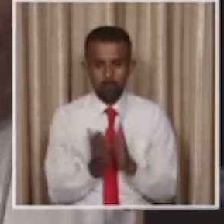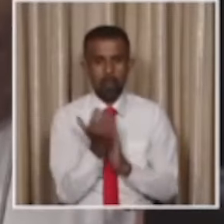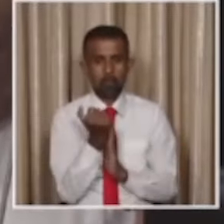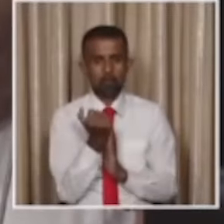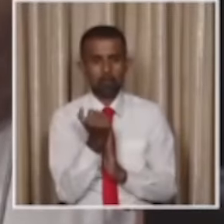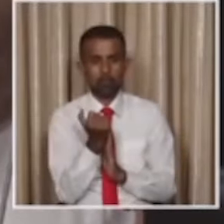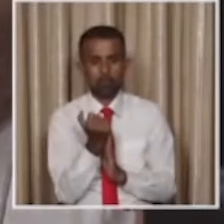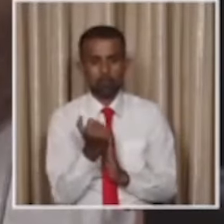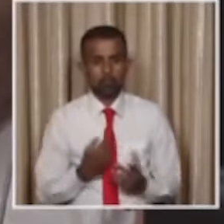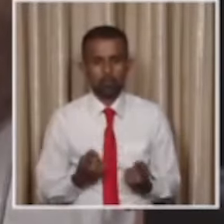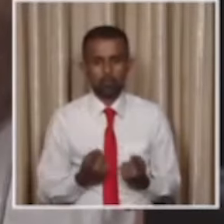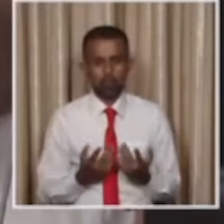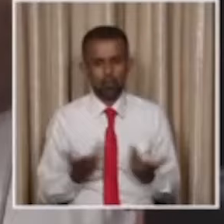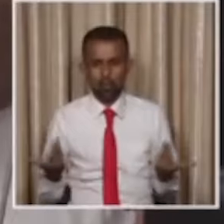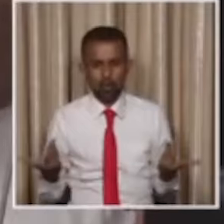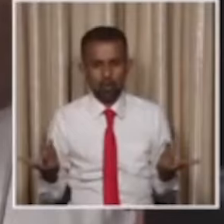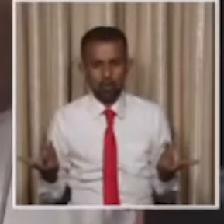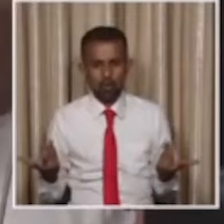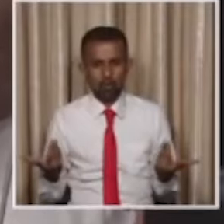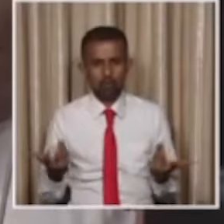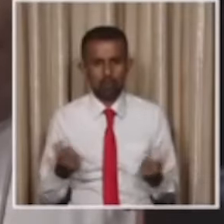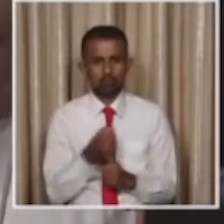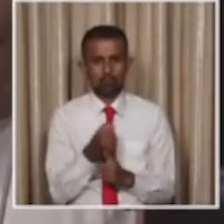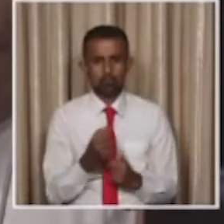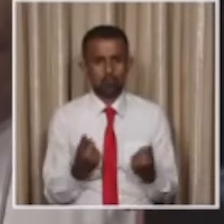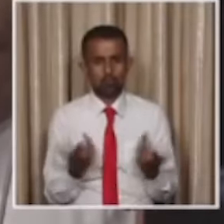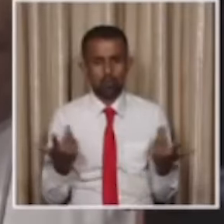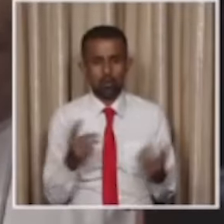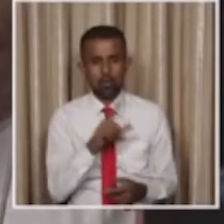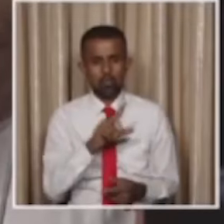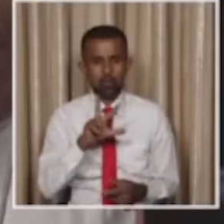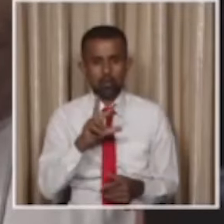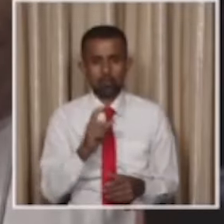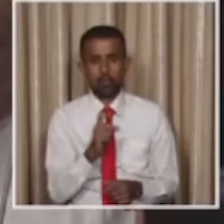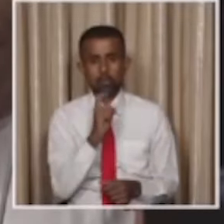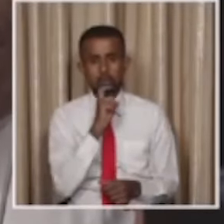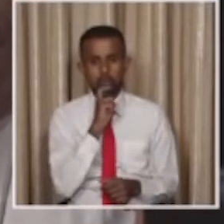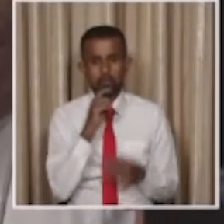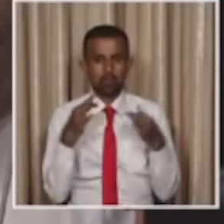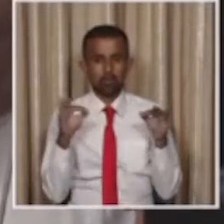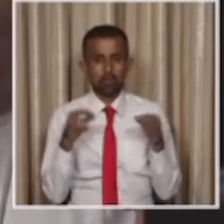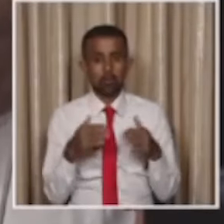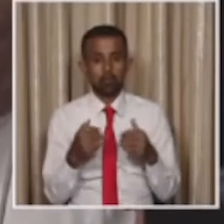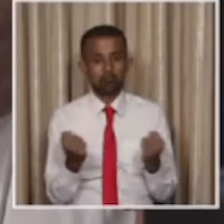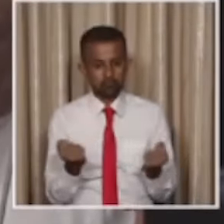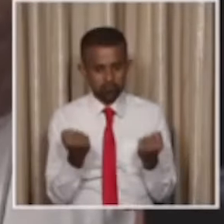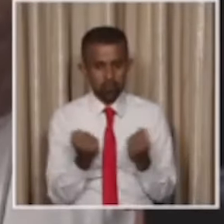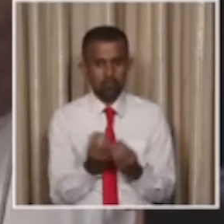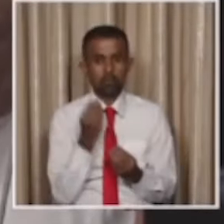මට උවමනා නැහැ මේකට අත ගහන්න. ඇත්ත වශයෙන්ම 78 අපි අධිකරණයේ නිදහස තවත් ශක්තිමත්